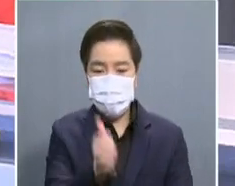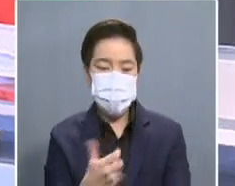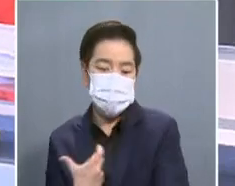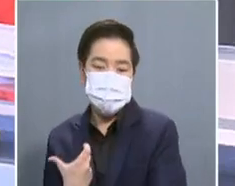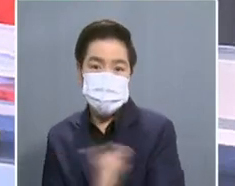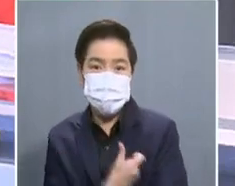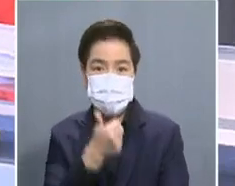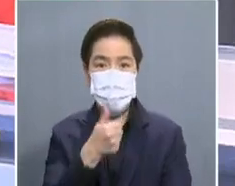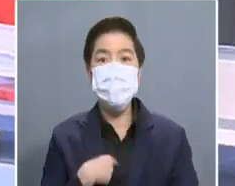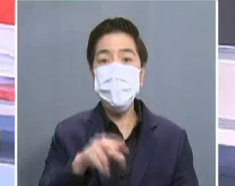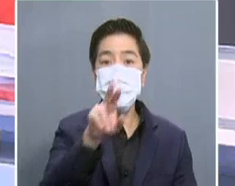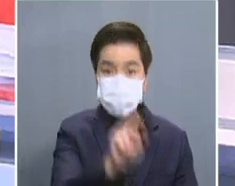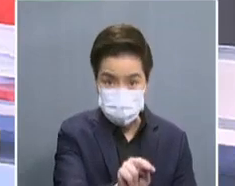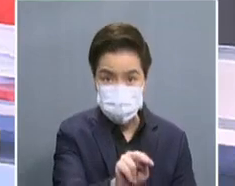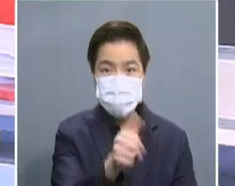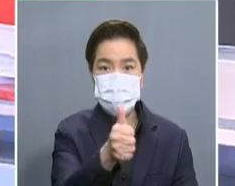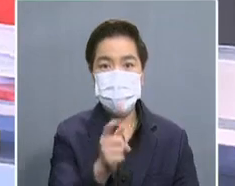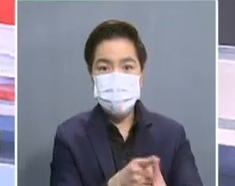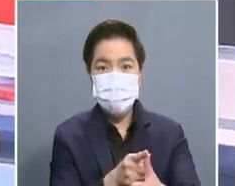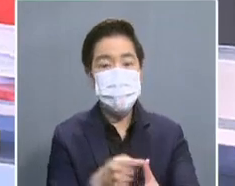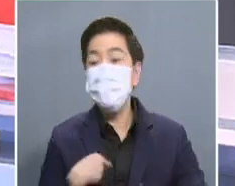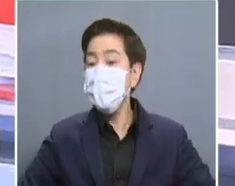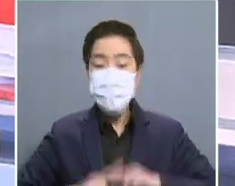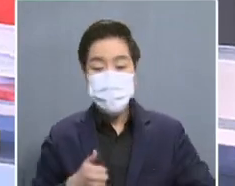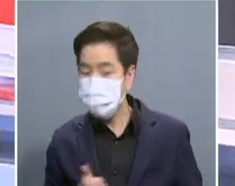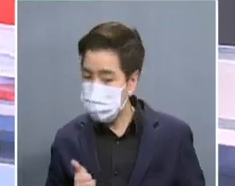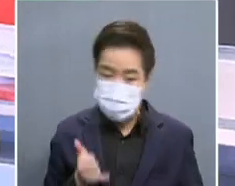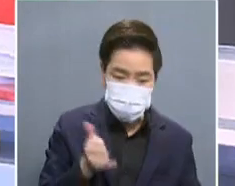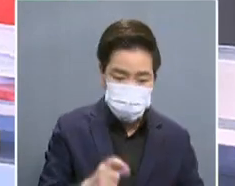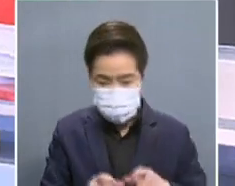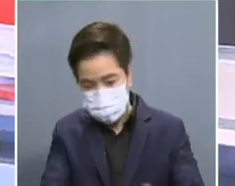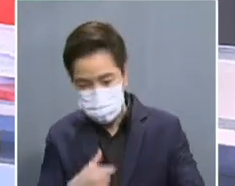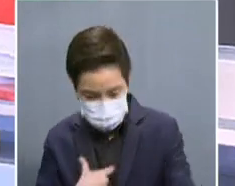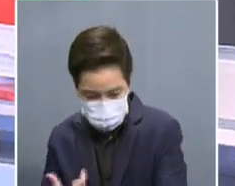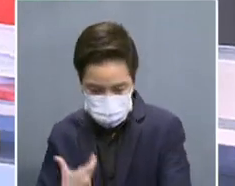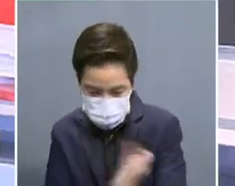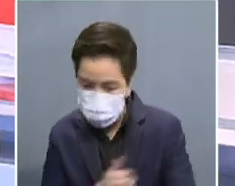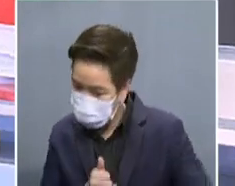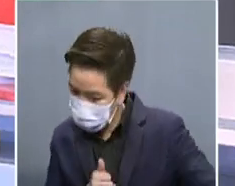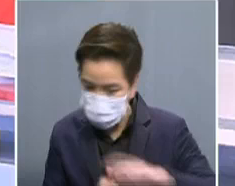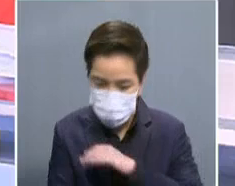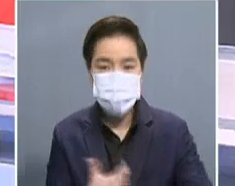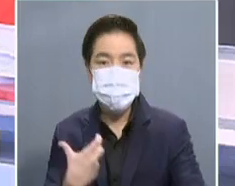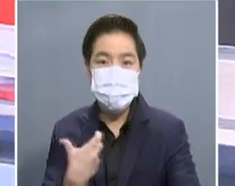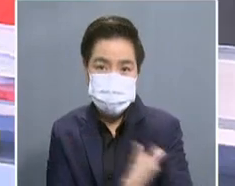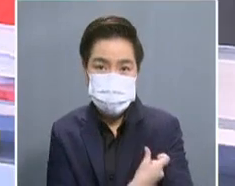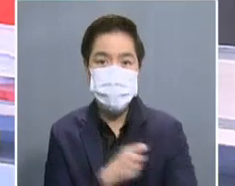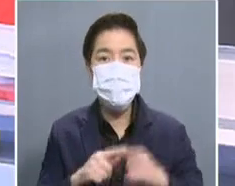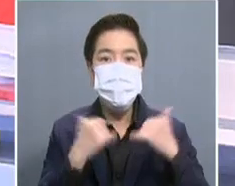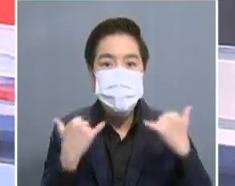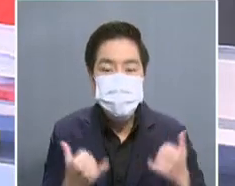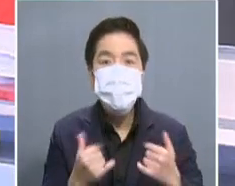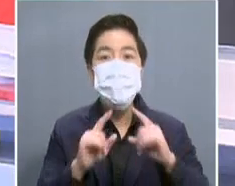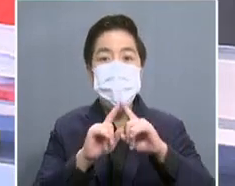ดในรูปแบบทั้งนัดหมายแล้วก็มารับเดินเข้ามารับวัคซีน Walk in ใช่ไหม จังหวัด Walk in ใช้คำว่า Walk in เนี่ยนะฮะแต่ว่าอย่างไรซะ